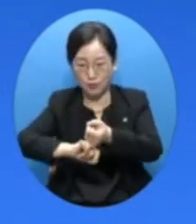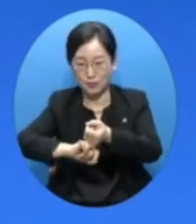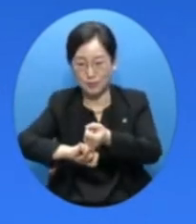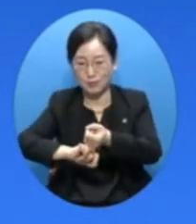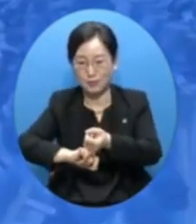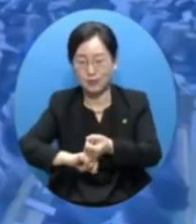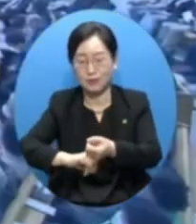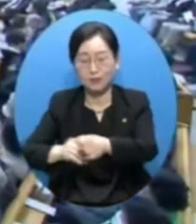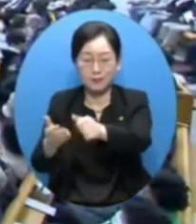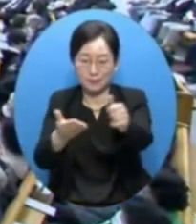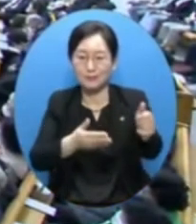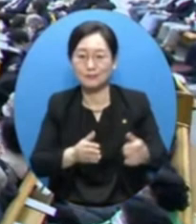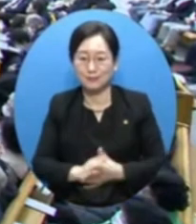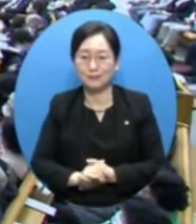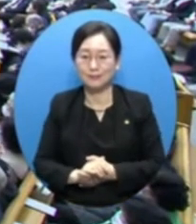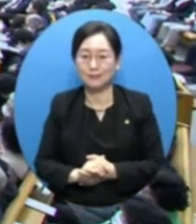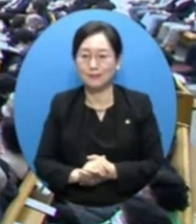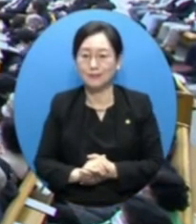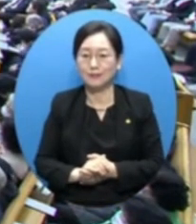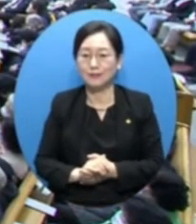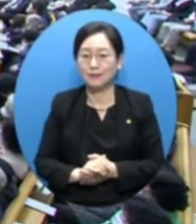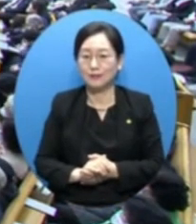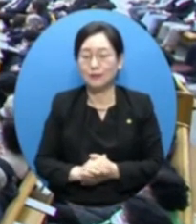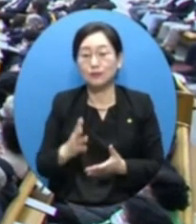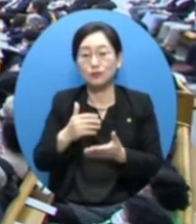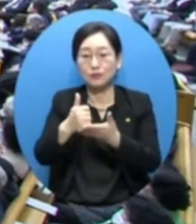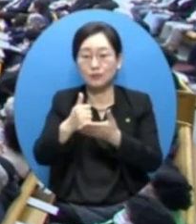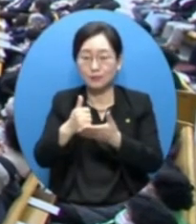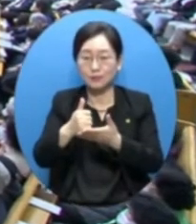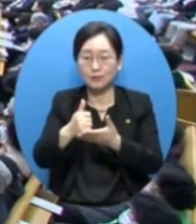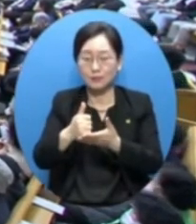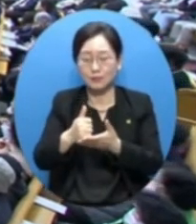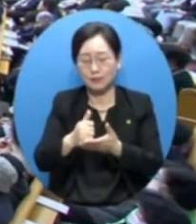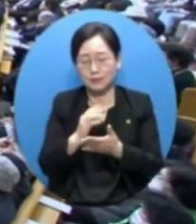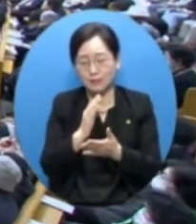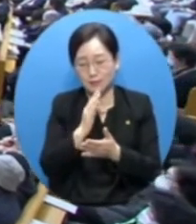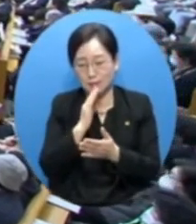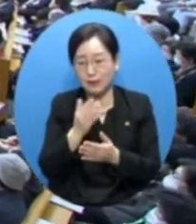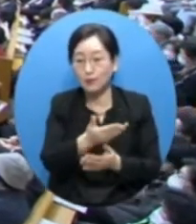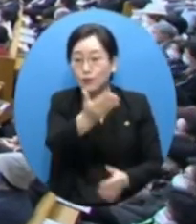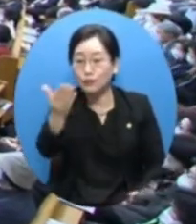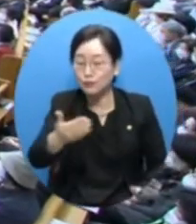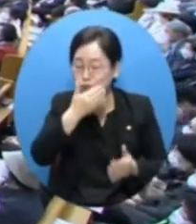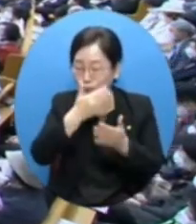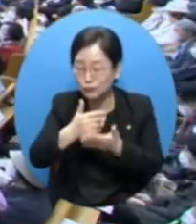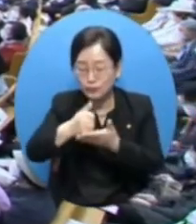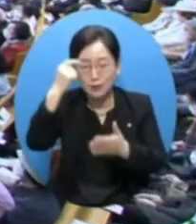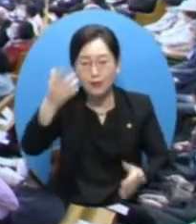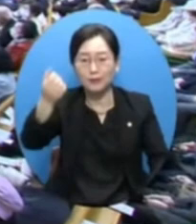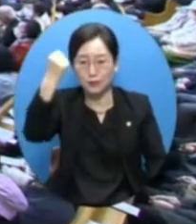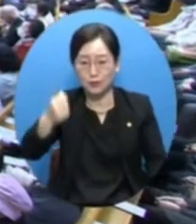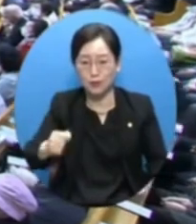귀환일꾼들이 되어야 할 것입니다. 주님께서 우리를 매우 존귀하게 여기십니다. 환난을 통해서 우리를 위대한 하나님의 사람으로